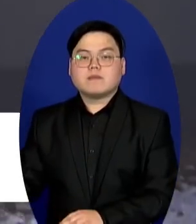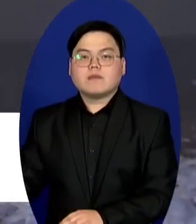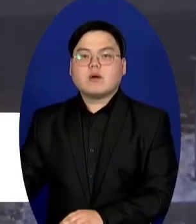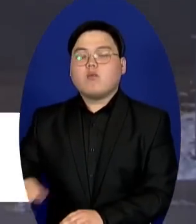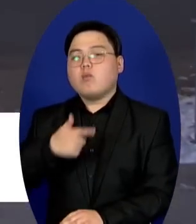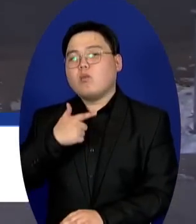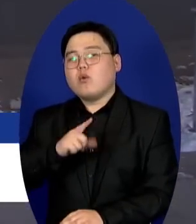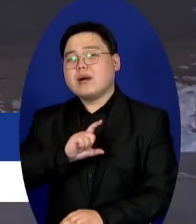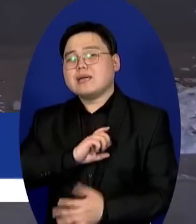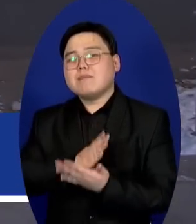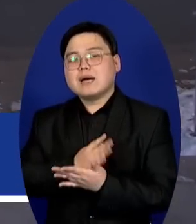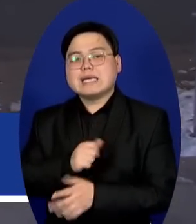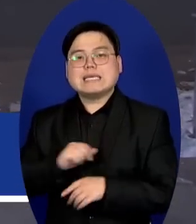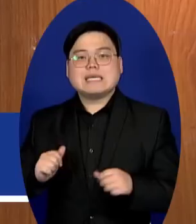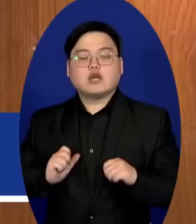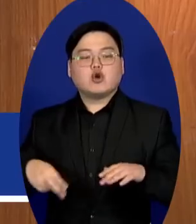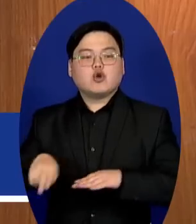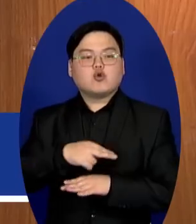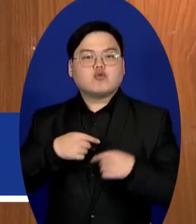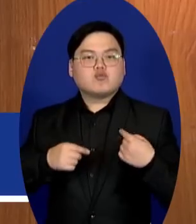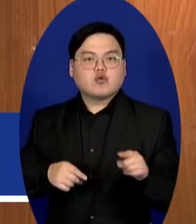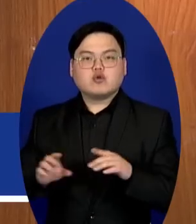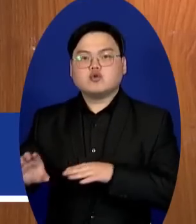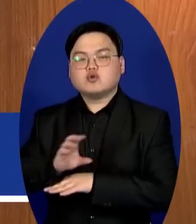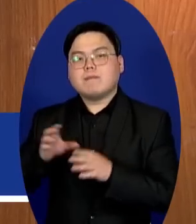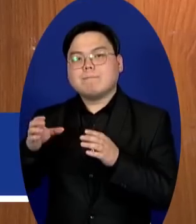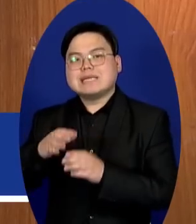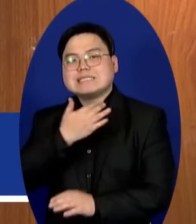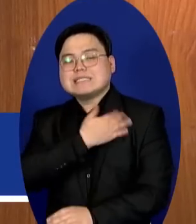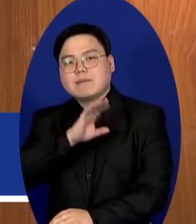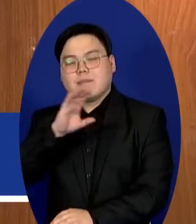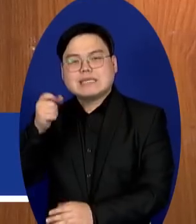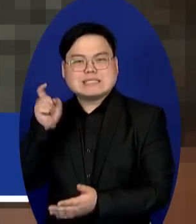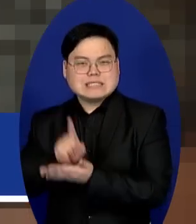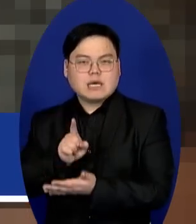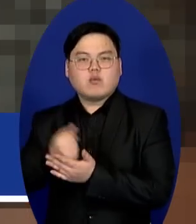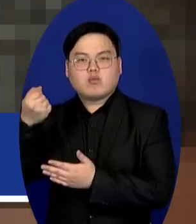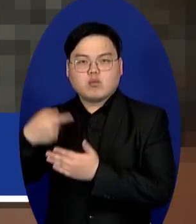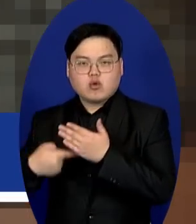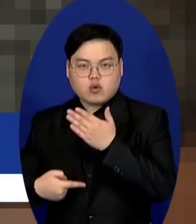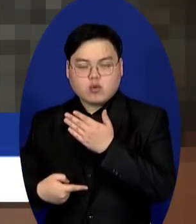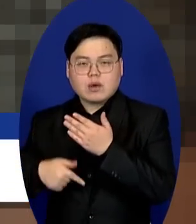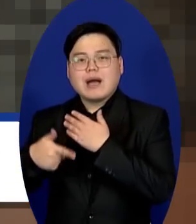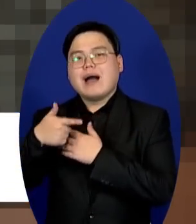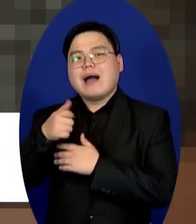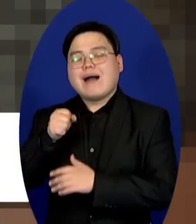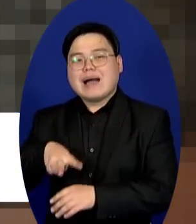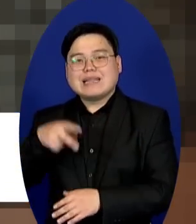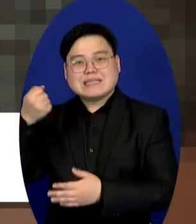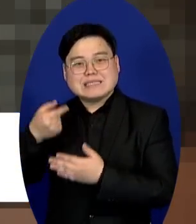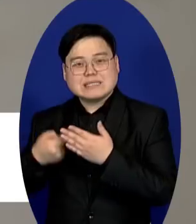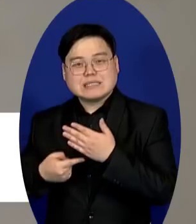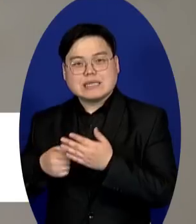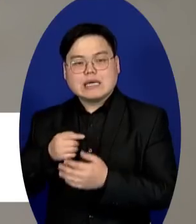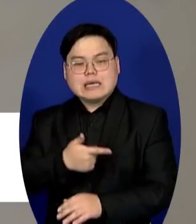Галт зэвсэг эзэмшиж байгаа иргэд хариад үүрэг болон сум багийнхаа цагдаагийн байгууллагад очиж бүртгүүлнэ. Ингэхдээ заавал тухайн галт зэвсгийг авч очих шаардлагагүй